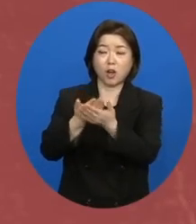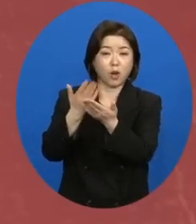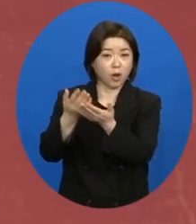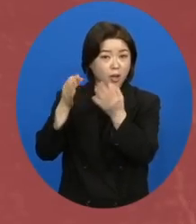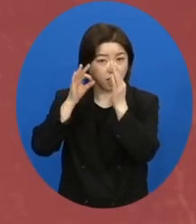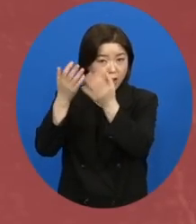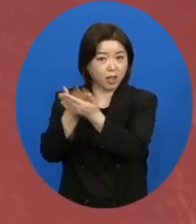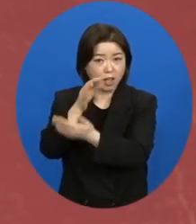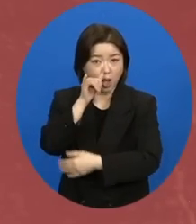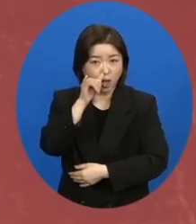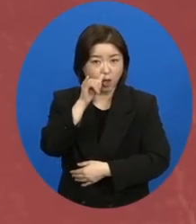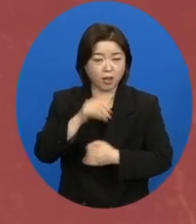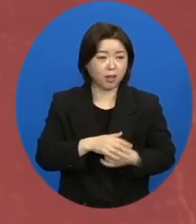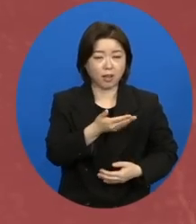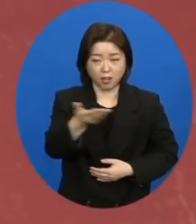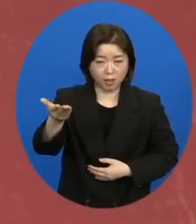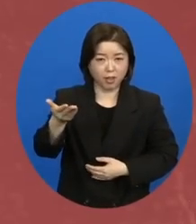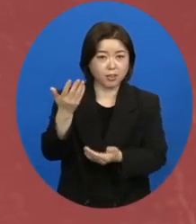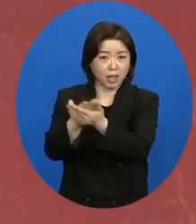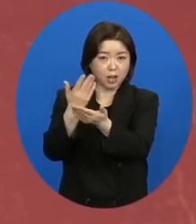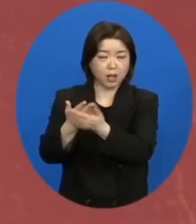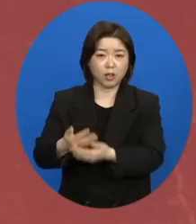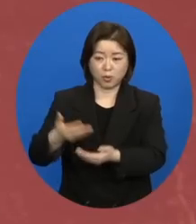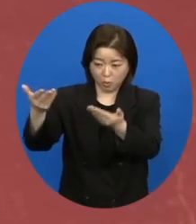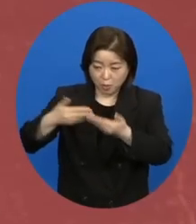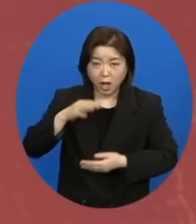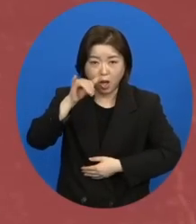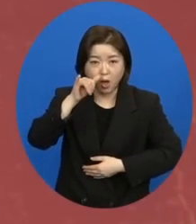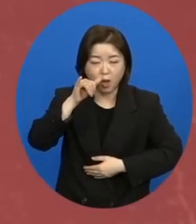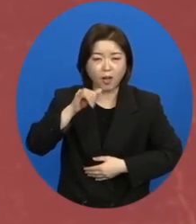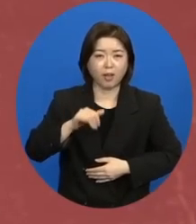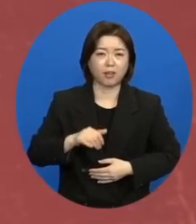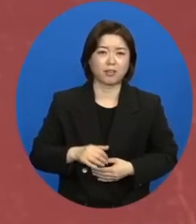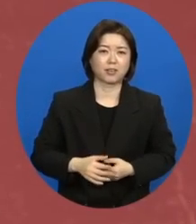구해보셨습니까? 구해보셨냐고 받아보셨냐고.